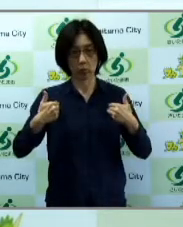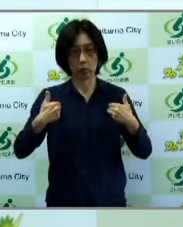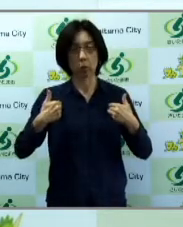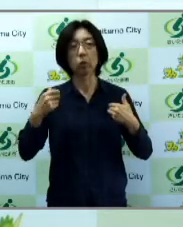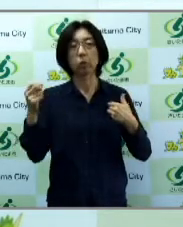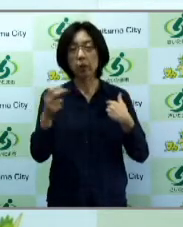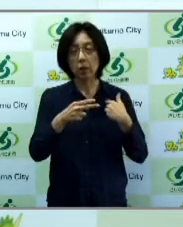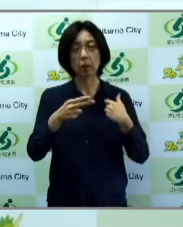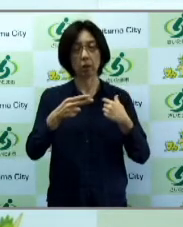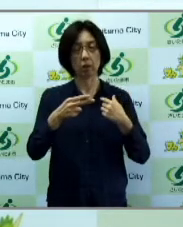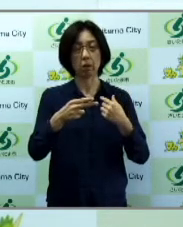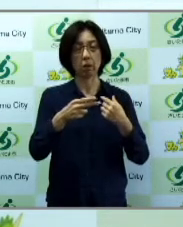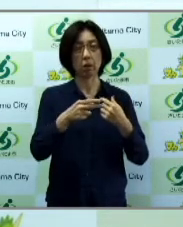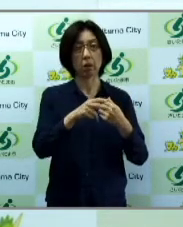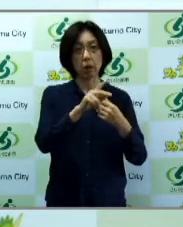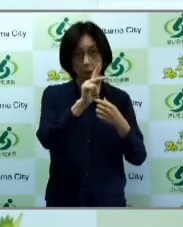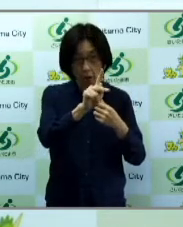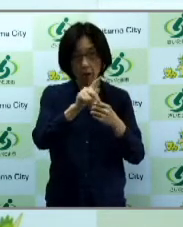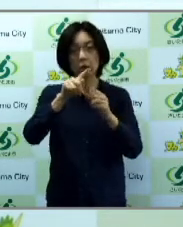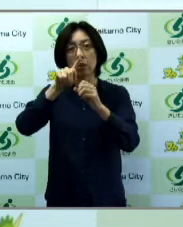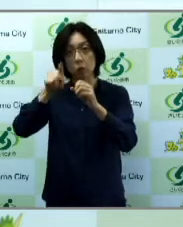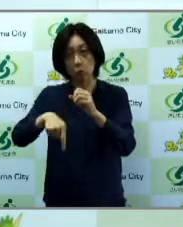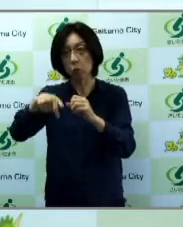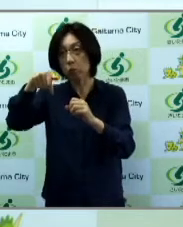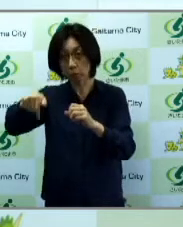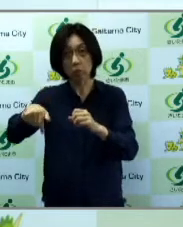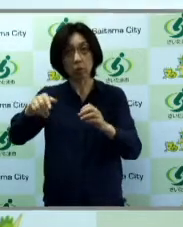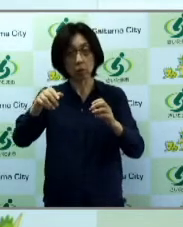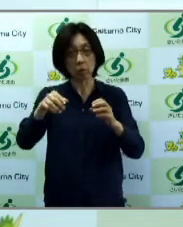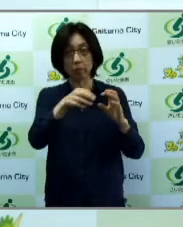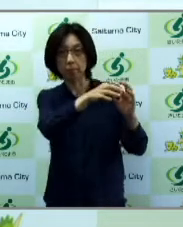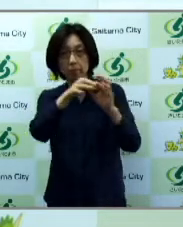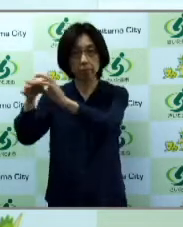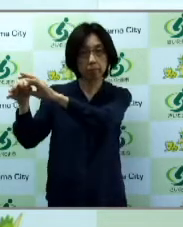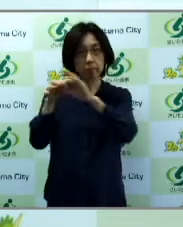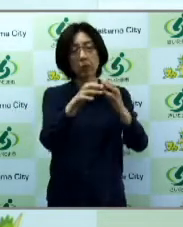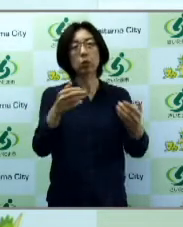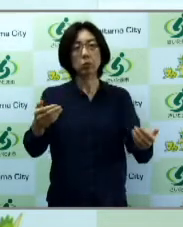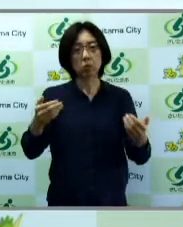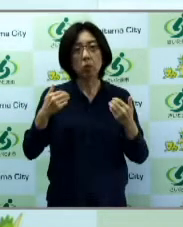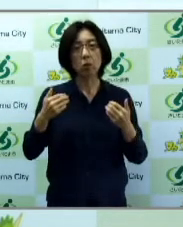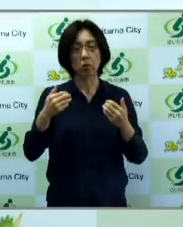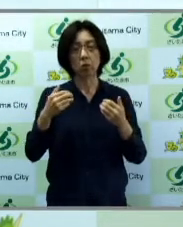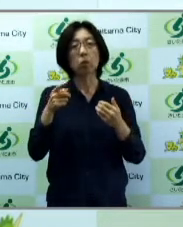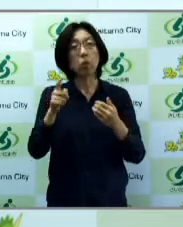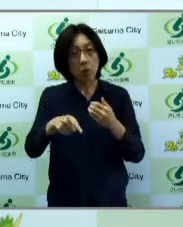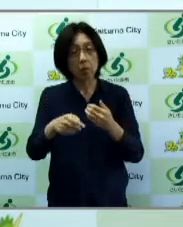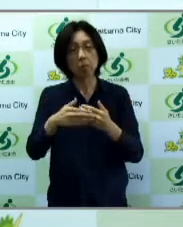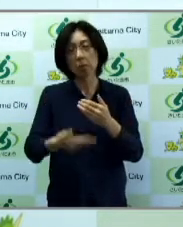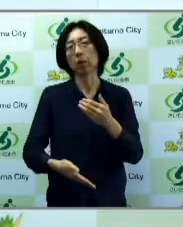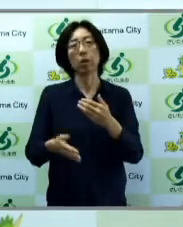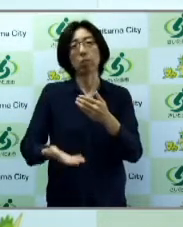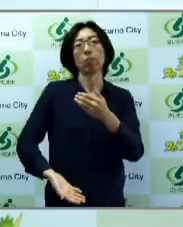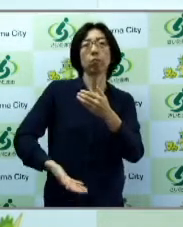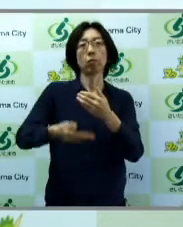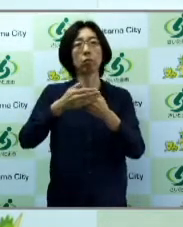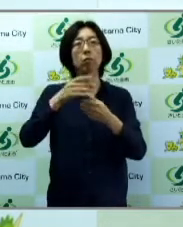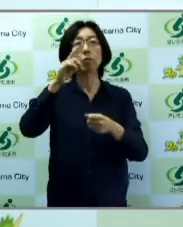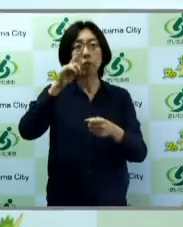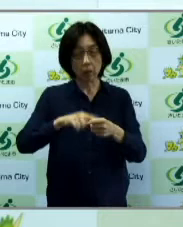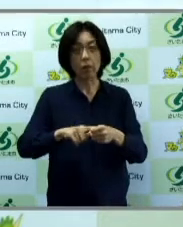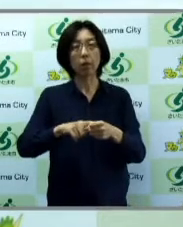ないことが多々ございますので、そういった役割も別途ですね、作ってそれをまあ充実を図っていくこと